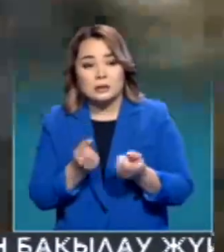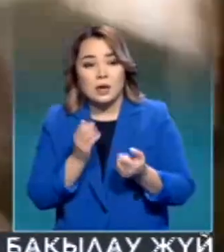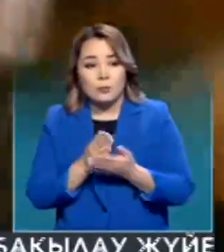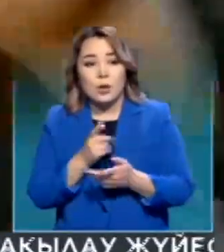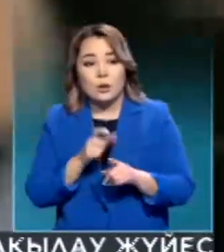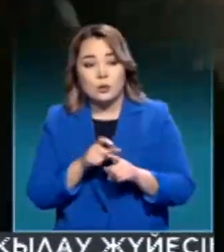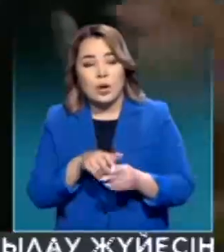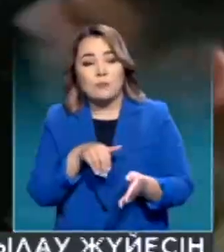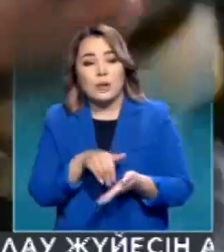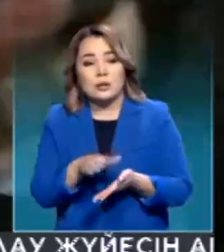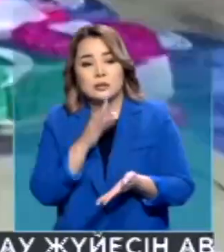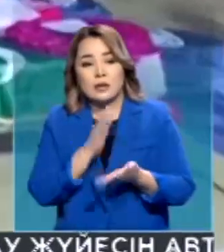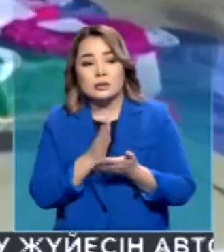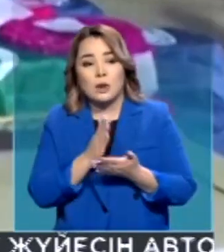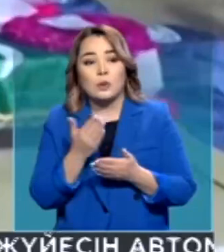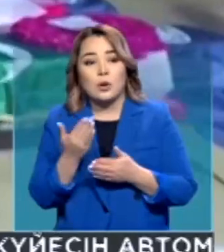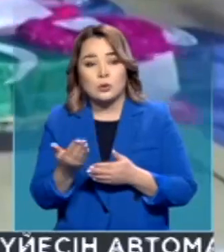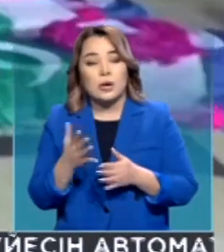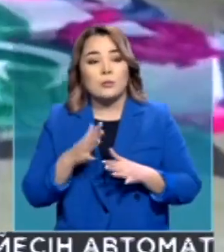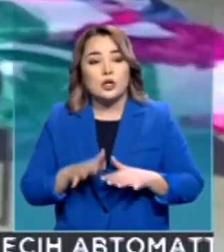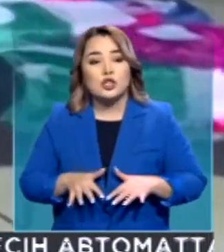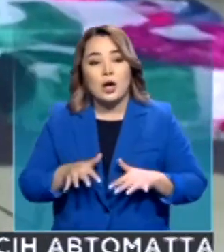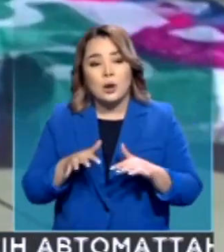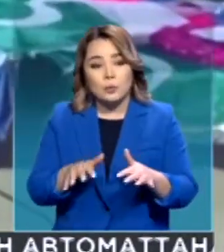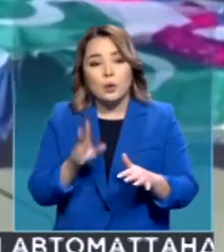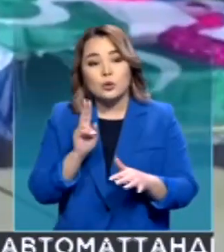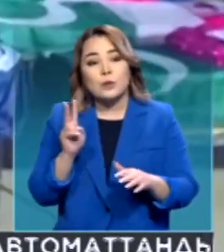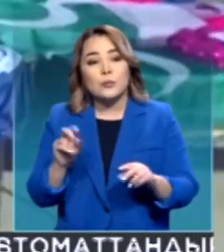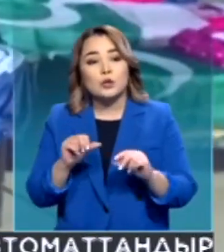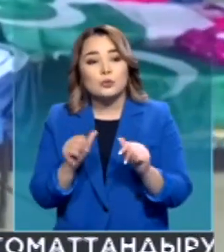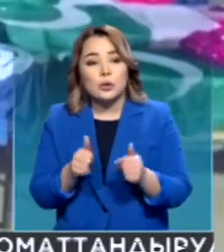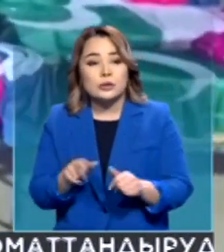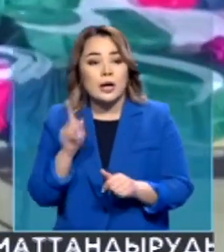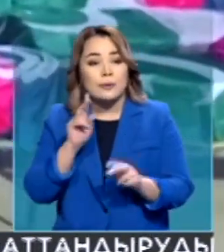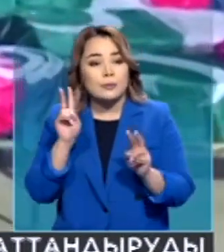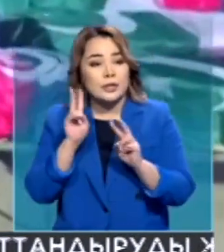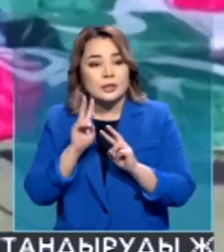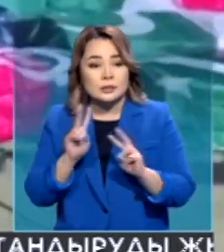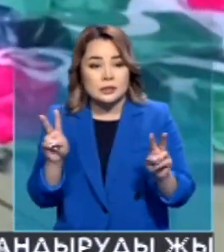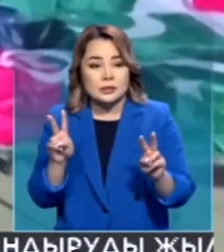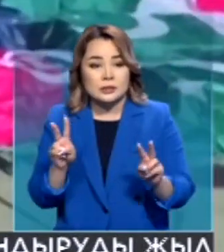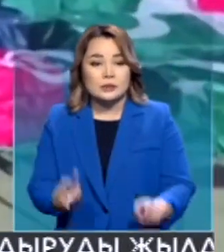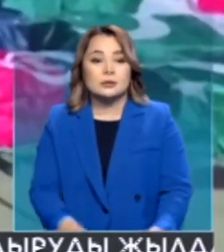ол сөзінен бас тартқан. Сондықтан бұл шабуылды кім ұйымдастырғаны әзірге белгісіз болып тұр.